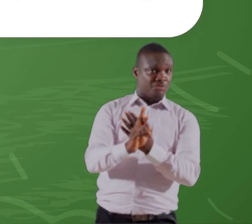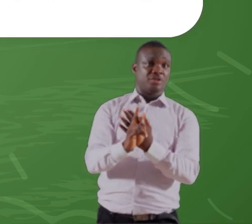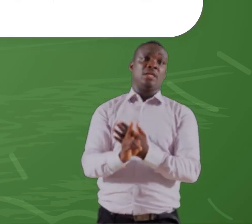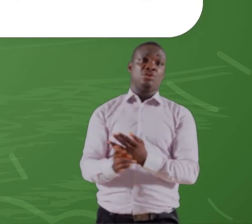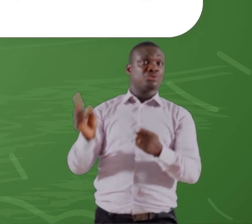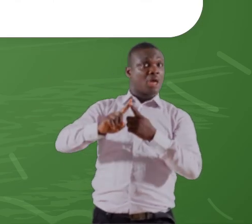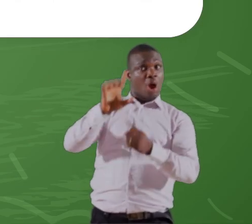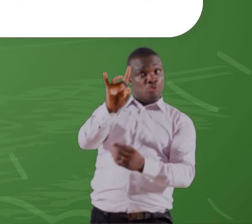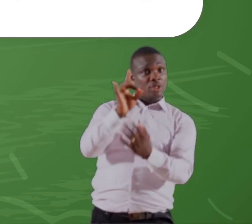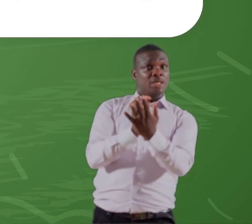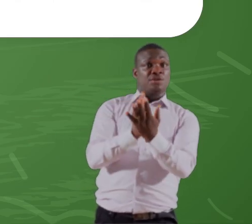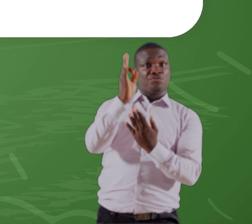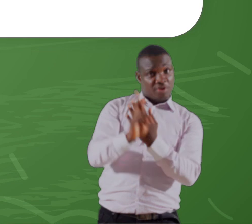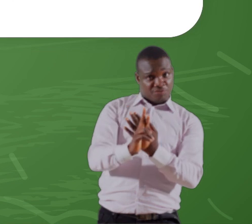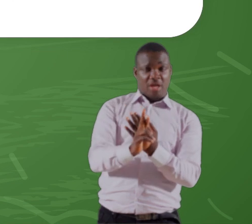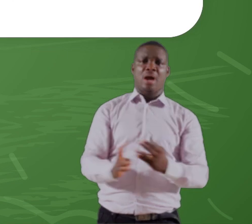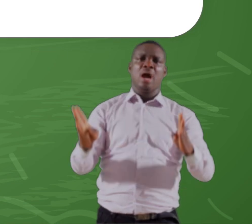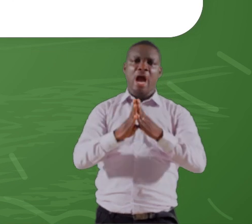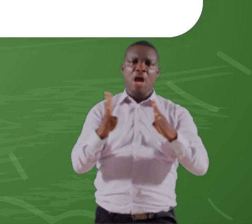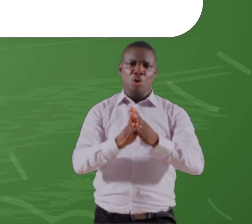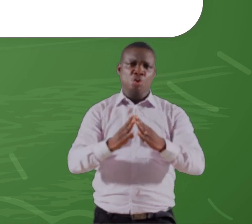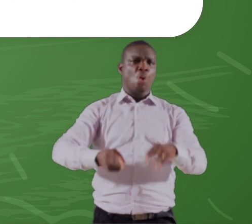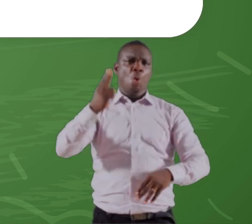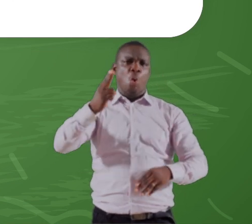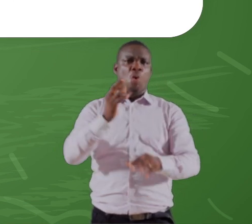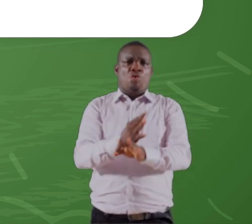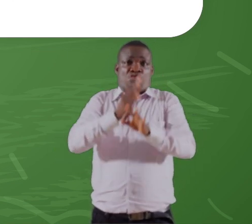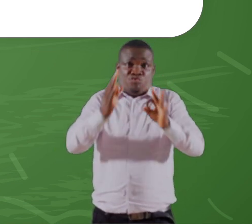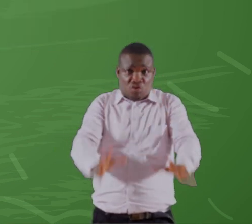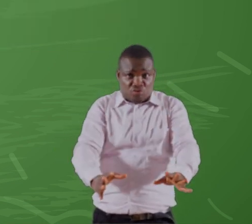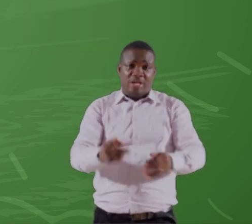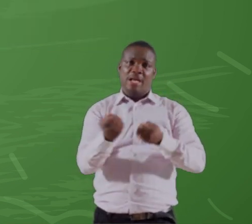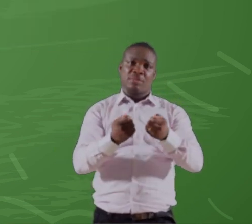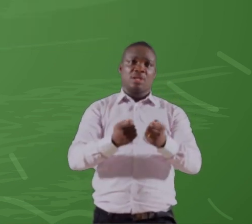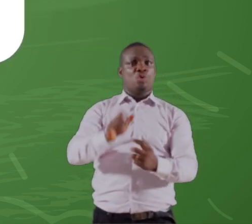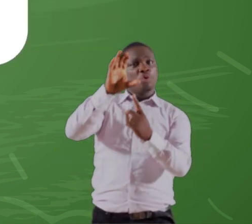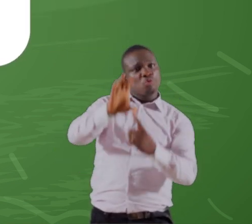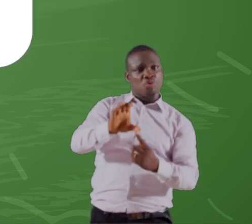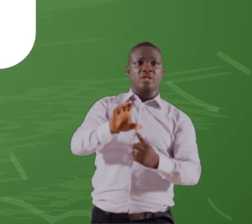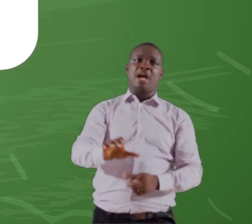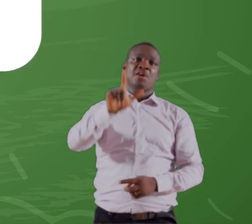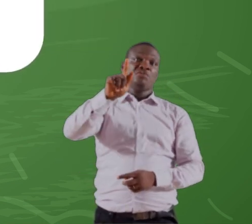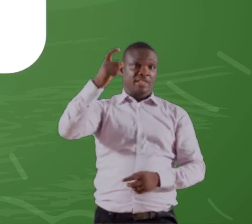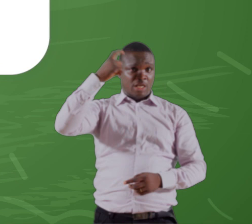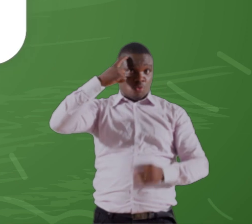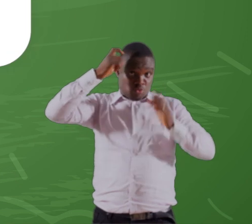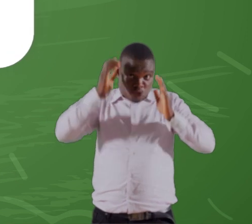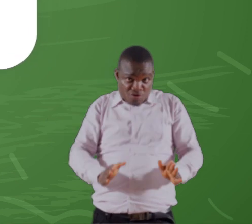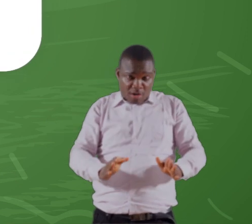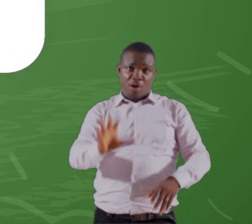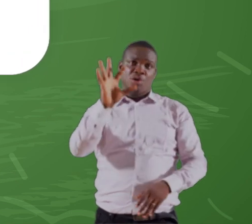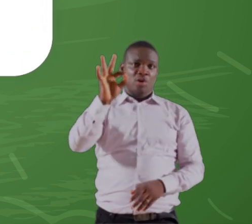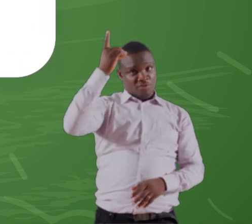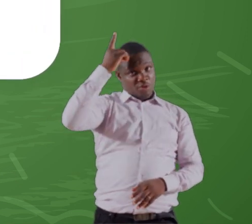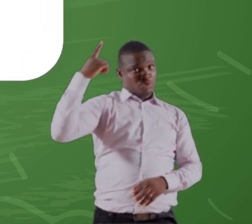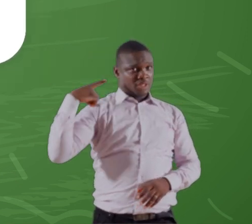février, réunit essentiellement les hauts fonctionnaires de l'administration coloniale, soit 21 gouverneurs, 9